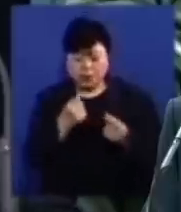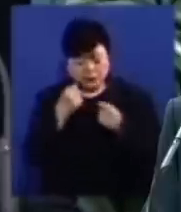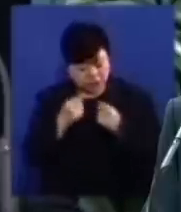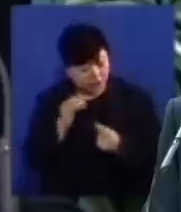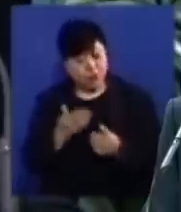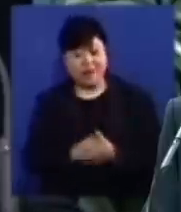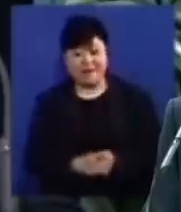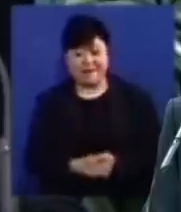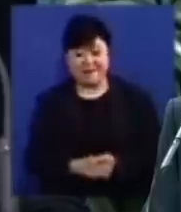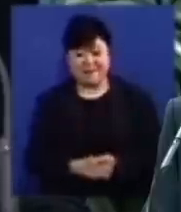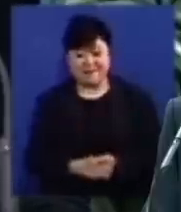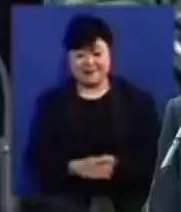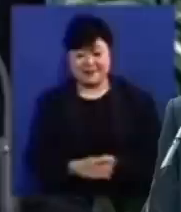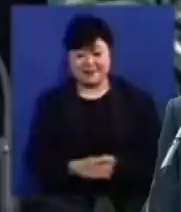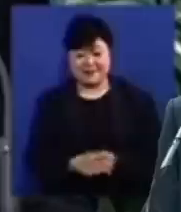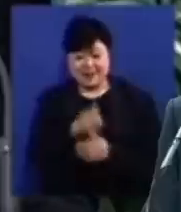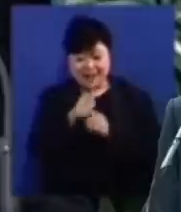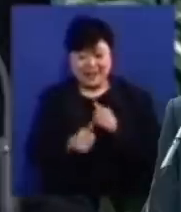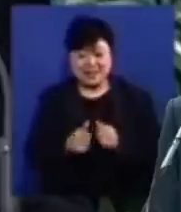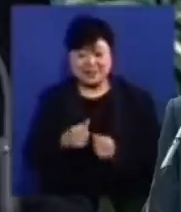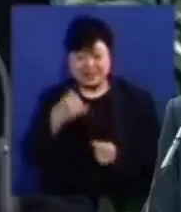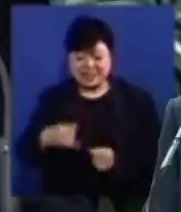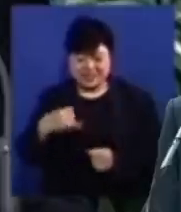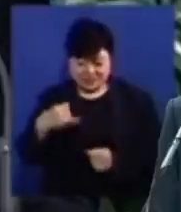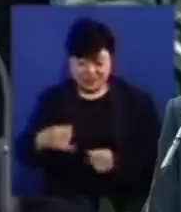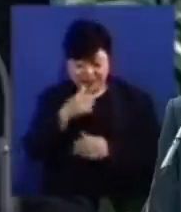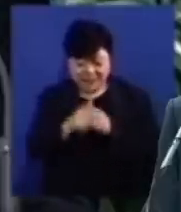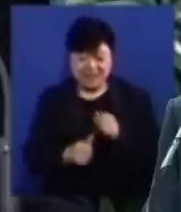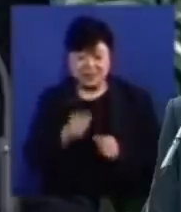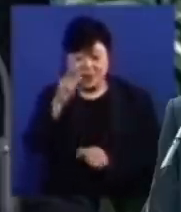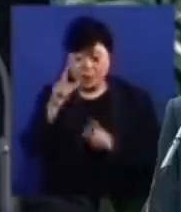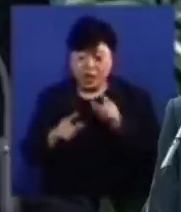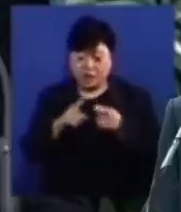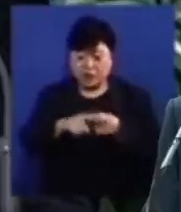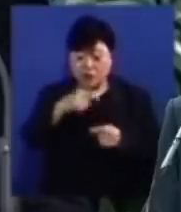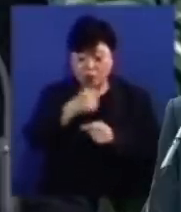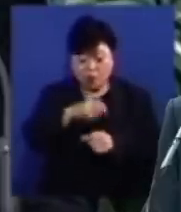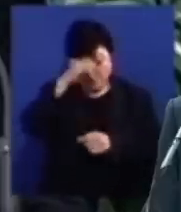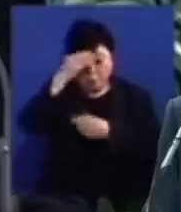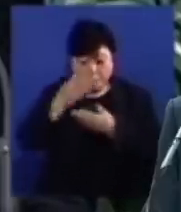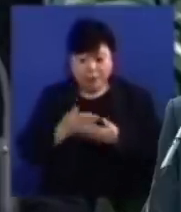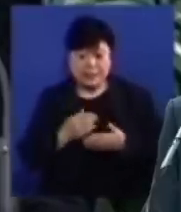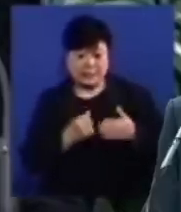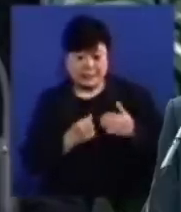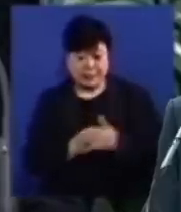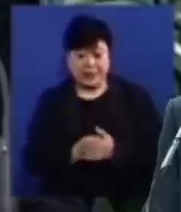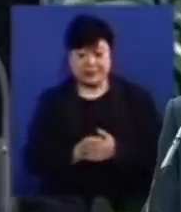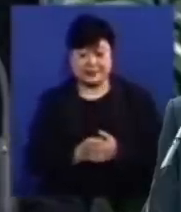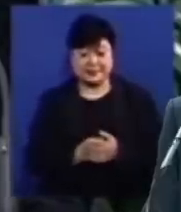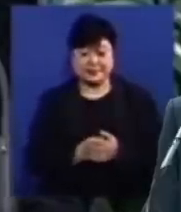살아야 되는 것입니다. 하나님의 자녀여 하나님의 형상과 모양대로 닮았기 때문에.